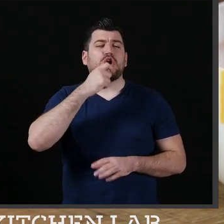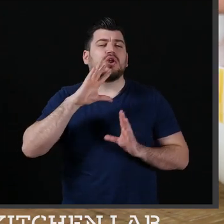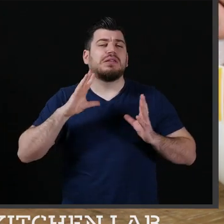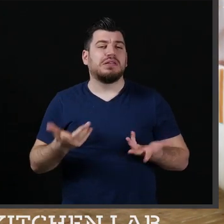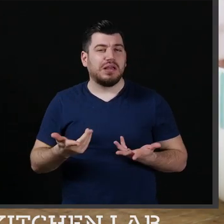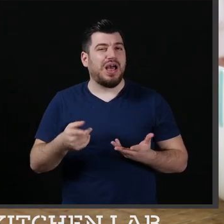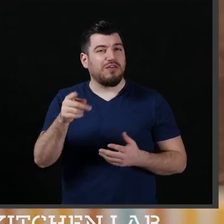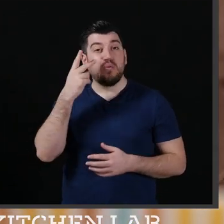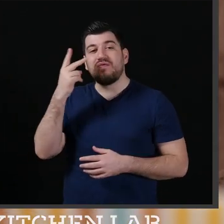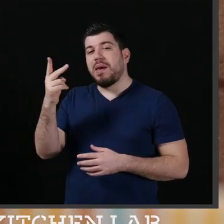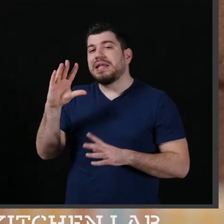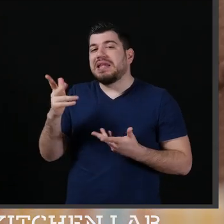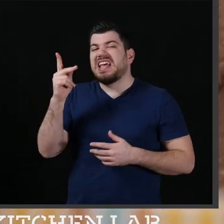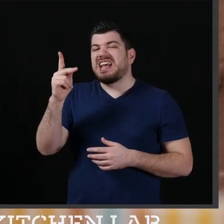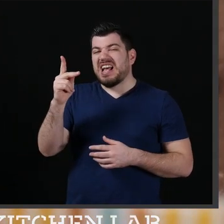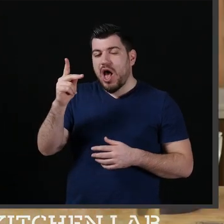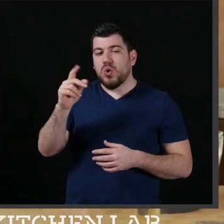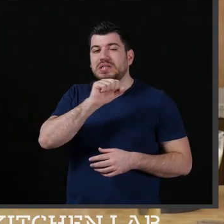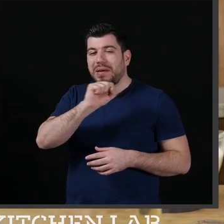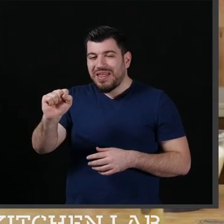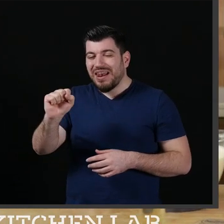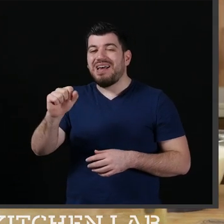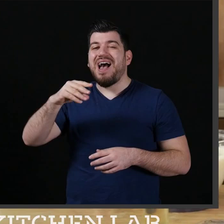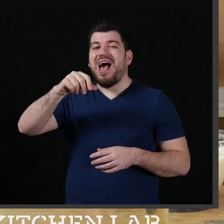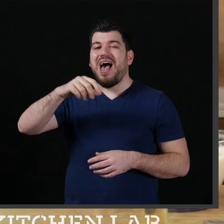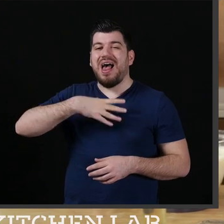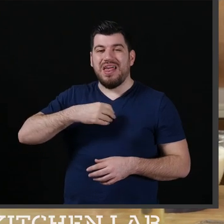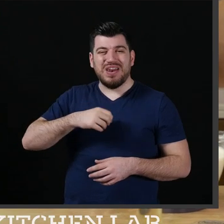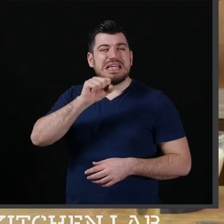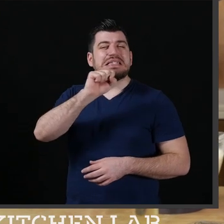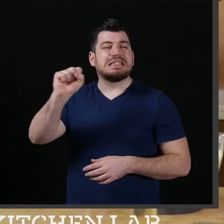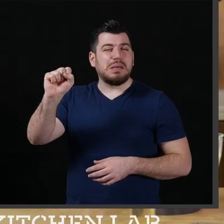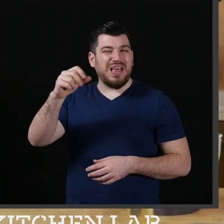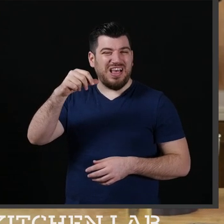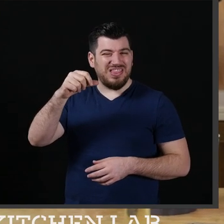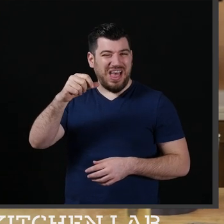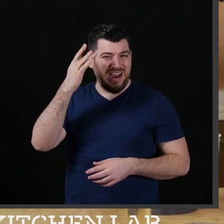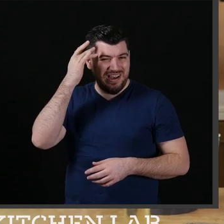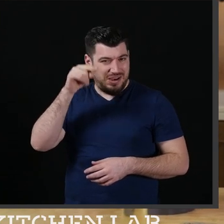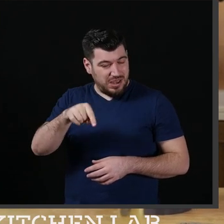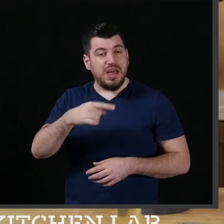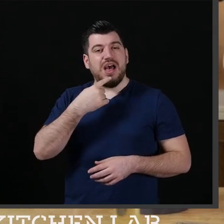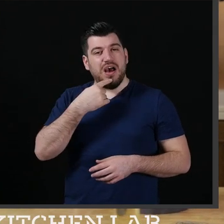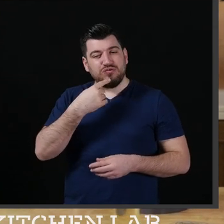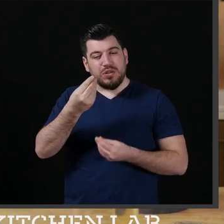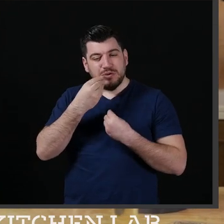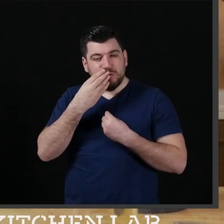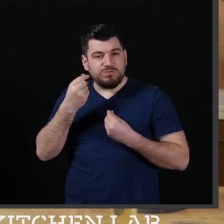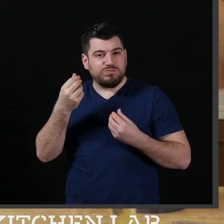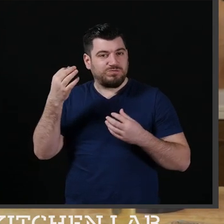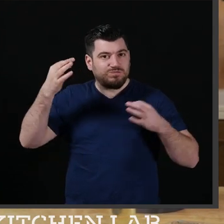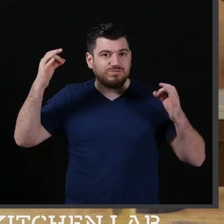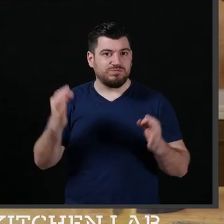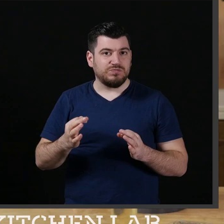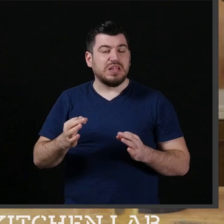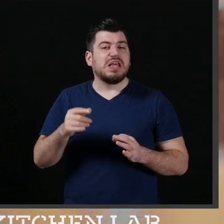που βλέπετε εδώ πέρα. Το κακάο, το σιμιγδάλι και το αλεύρι. Το σιμιγδάλι θα μας δώσει έτσι μια κροκάντε υφή στο τέλος στη σοκολατόπιτα. Κάτι που γενικά